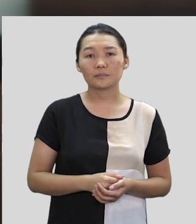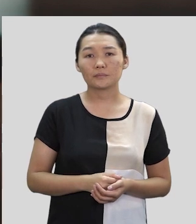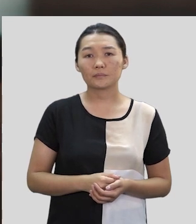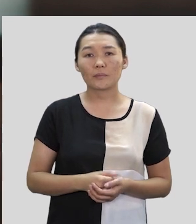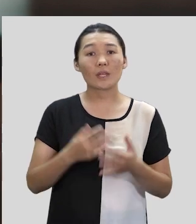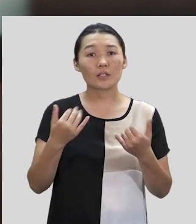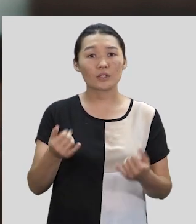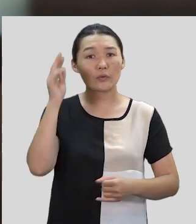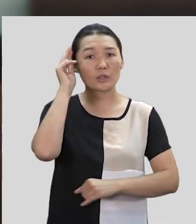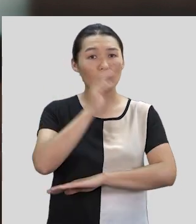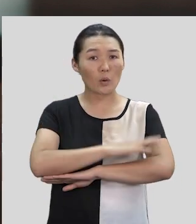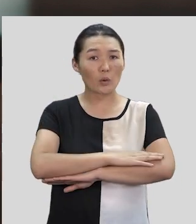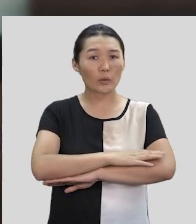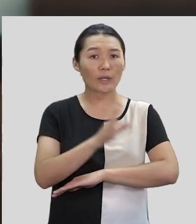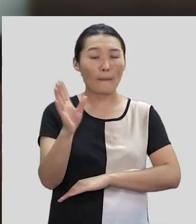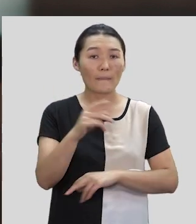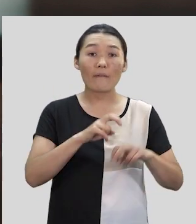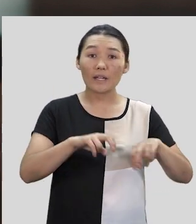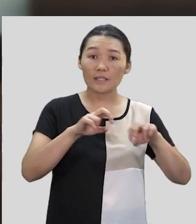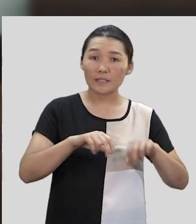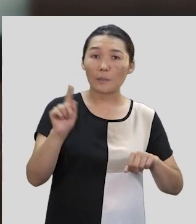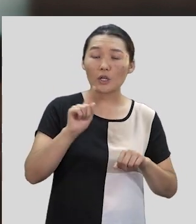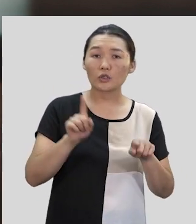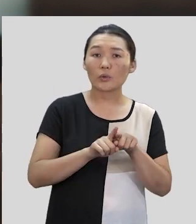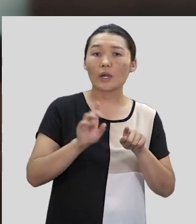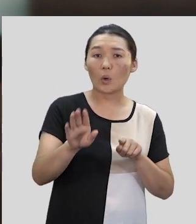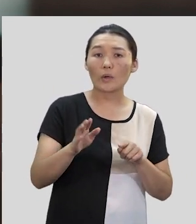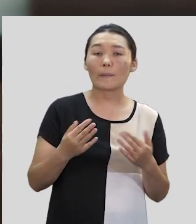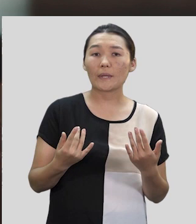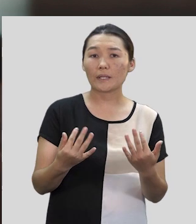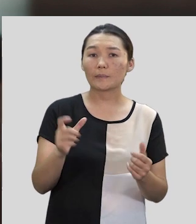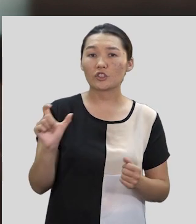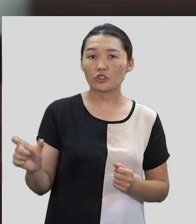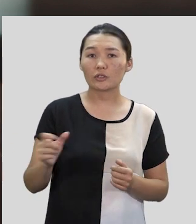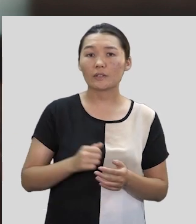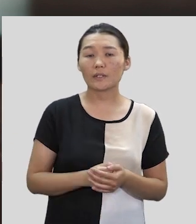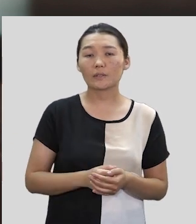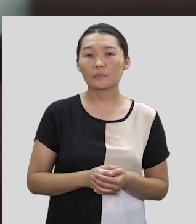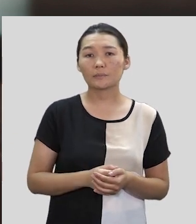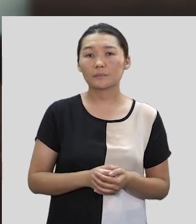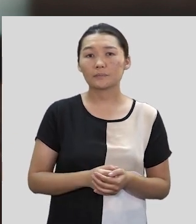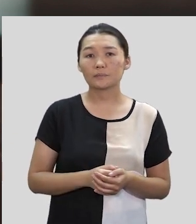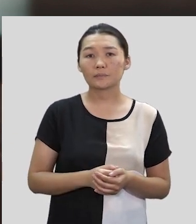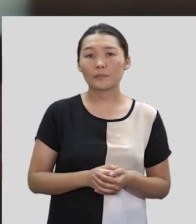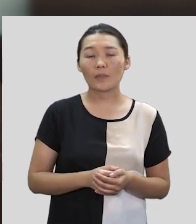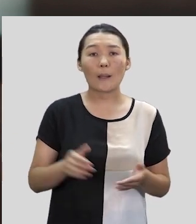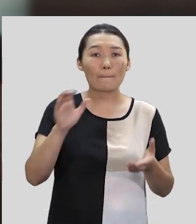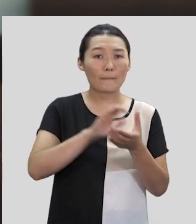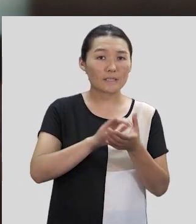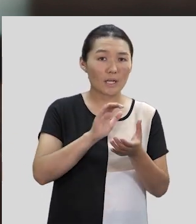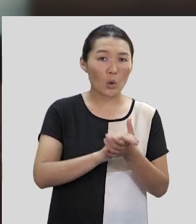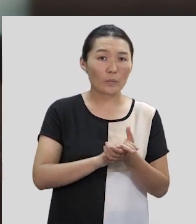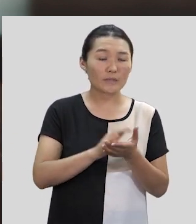сегодня на уроке мы выясним что такое потребности человека познакомимся с